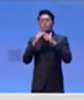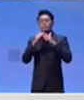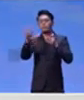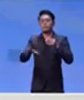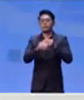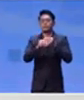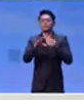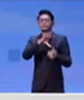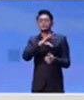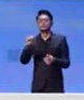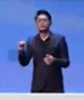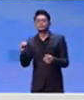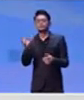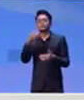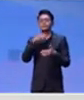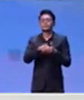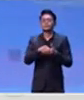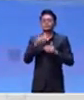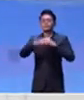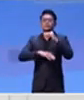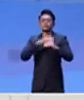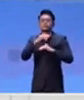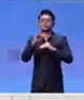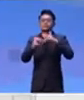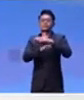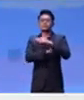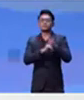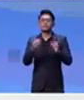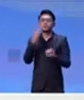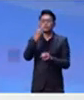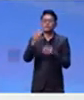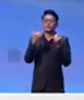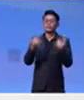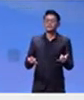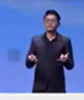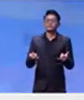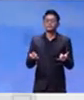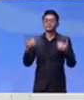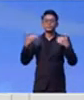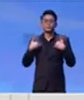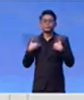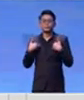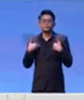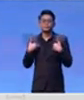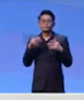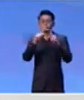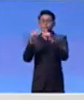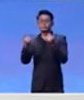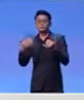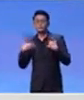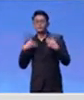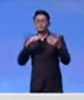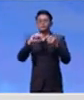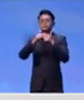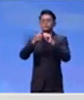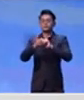adalah melibatkan pembangunan infrastruktur. Kalau dilihat di kaca televisyen anda, kampung ini mempunyai masalah